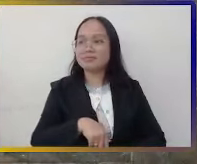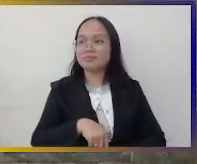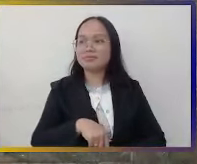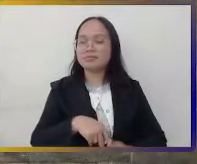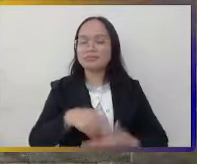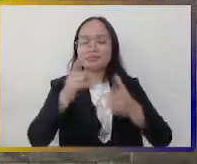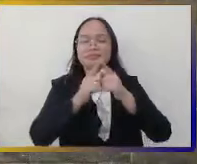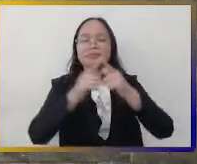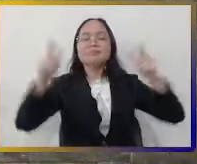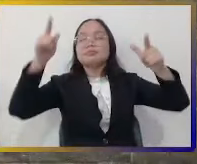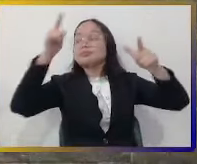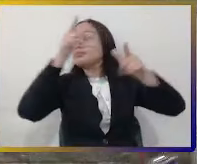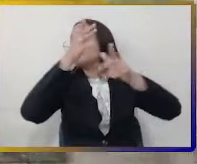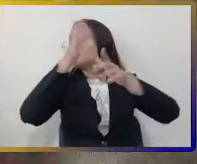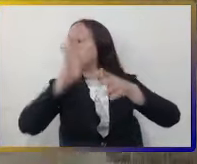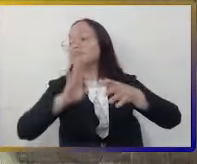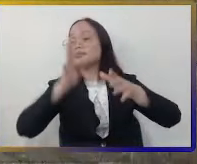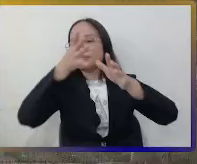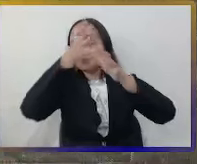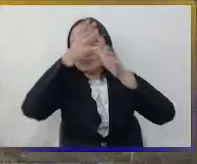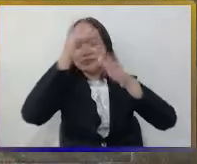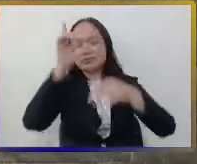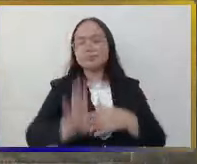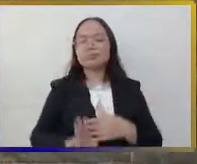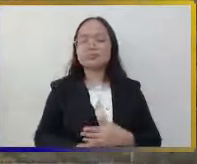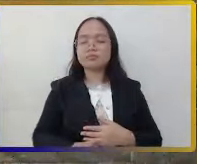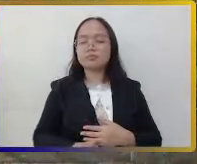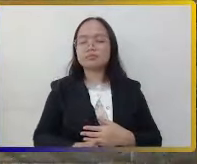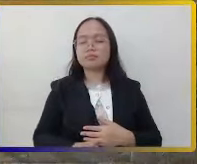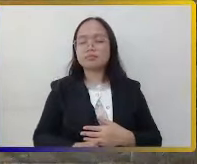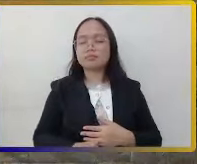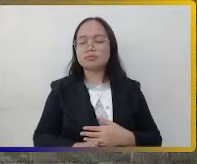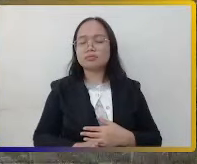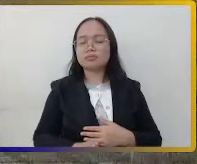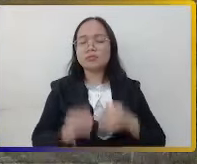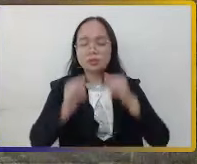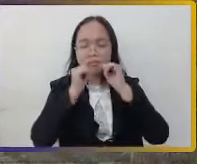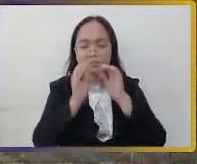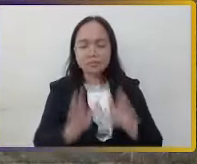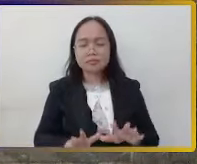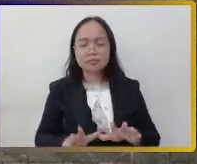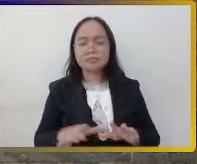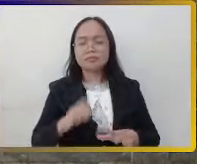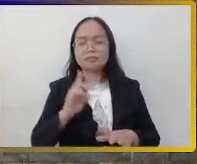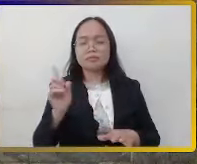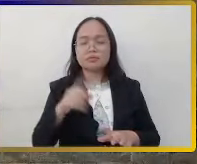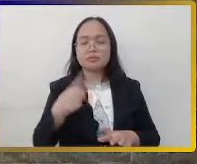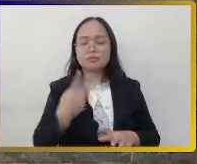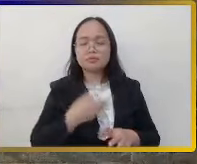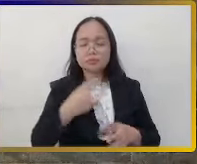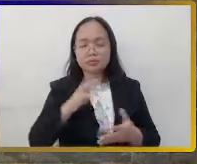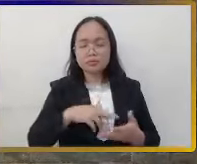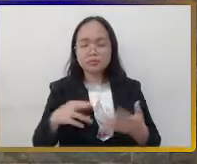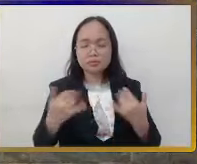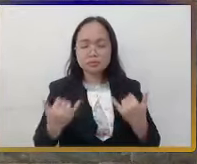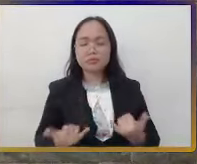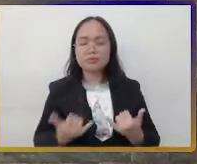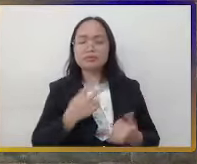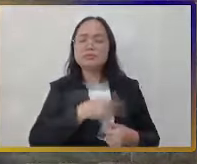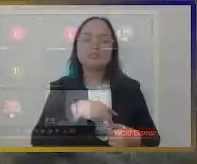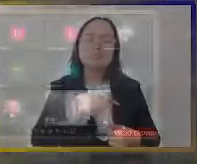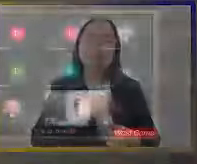Dakilang Diyos, salamat po sa inyong salita. Pagpalain niyo po ang inyong salita na nahayag ngayon. Please, I beg